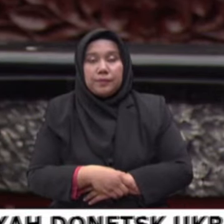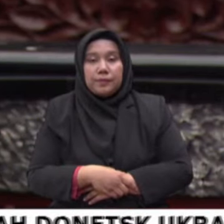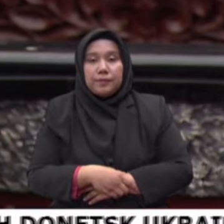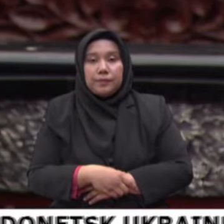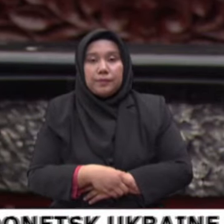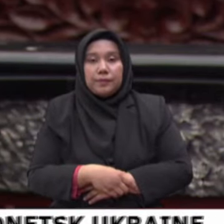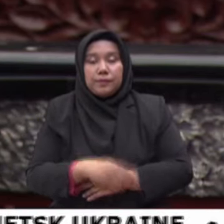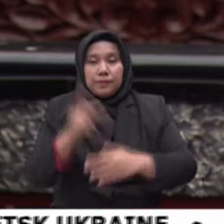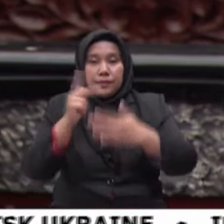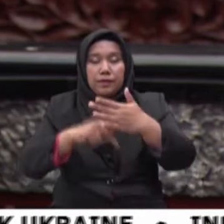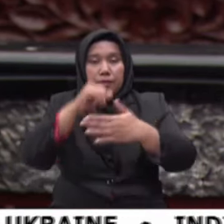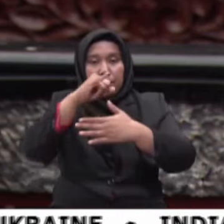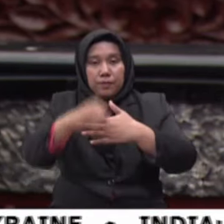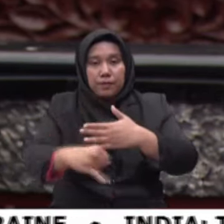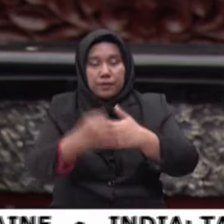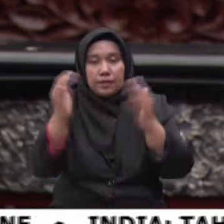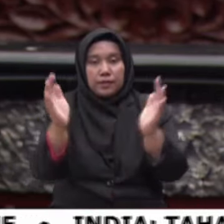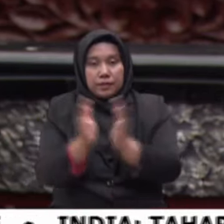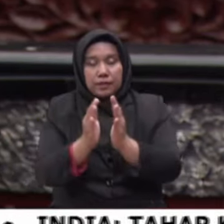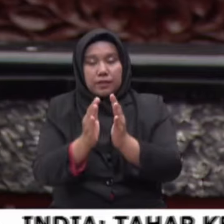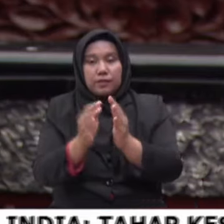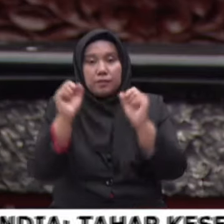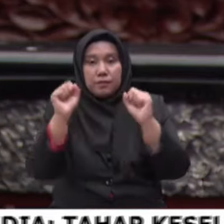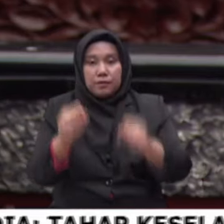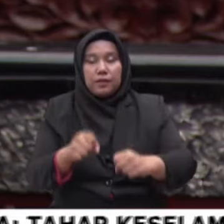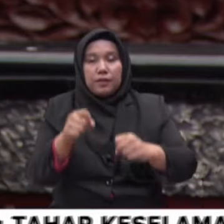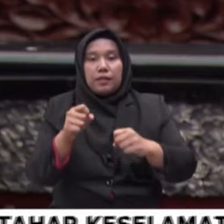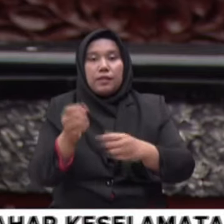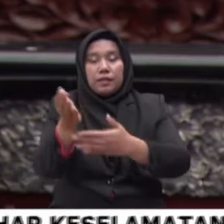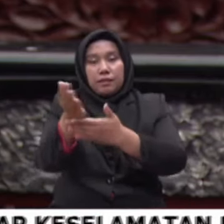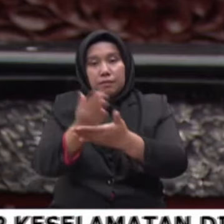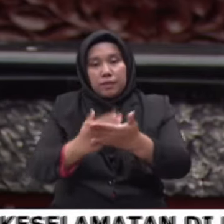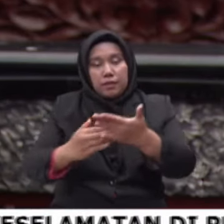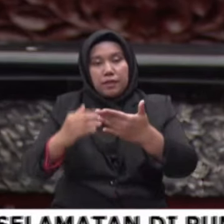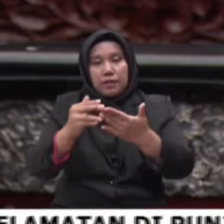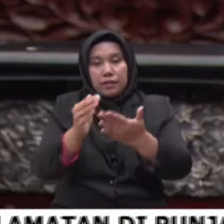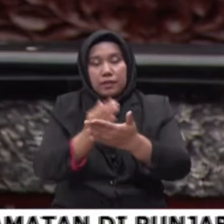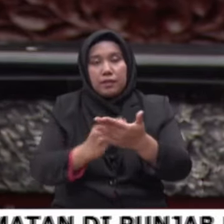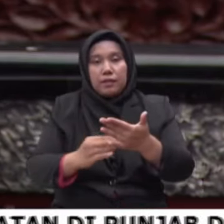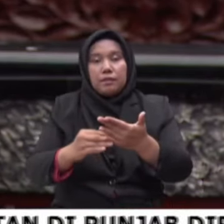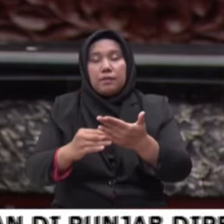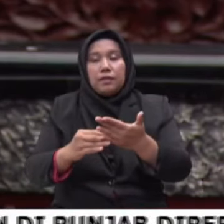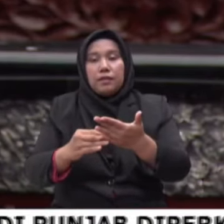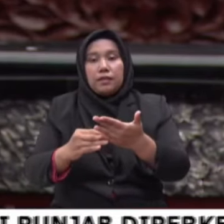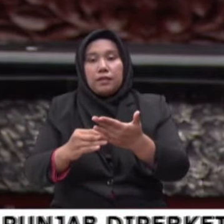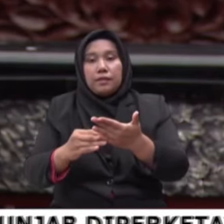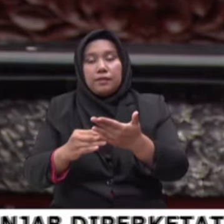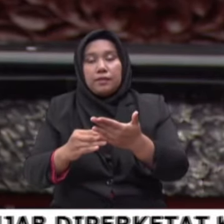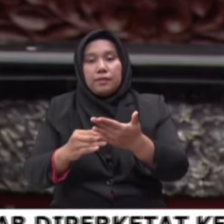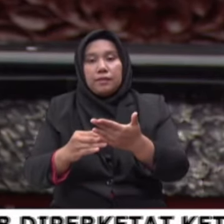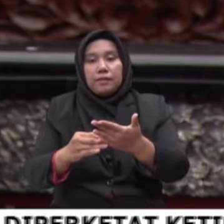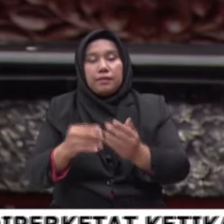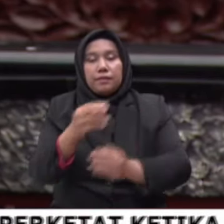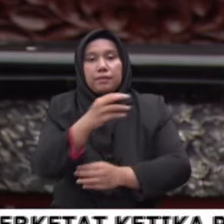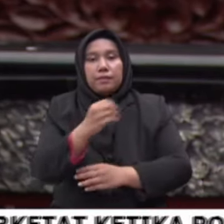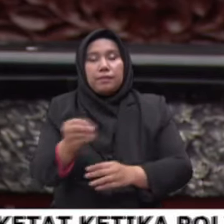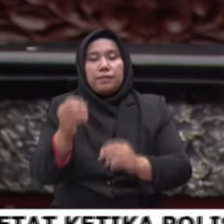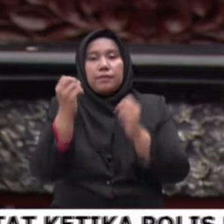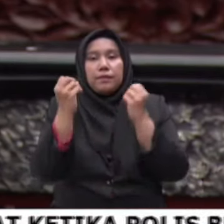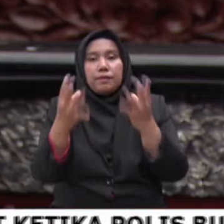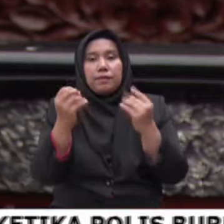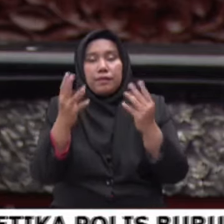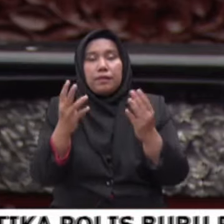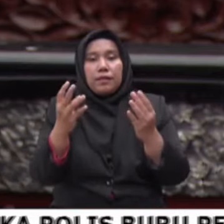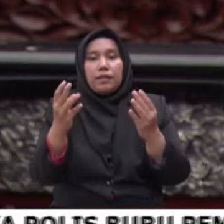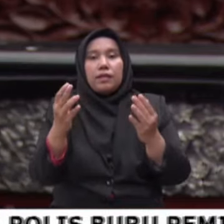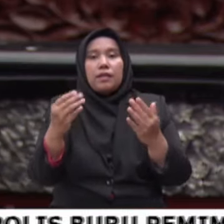Projek-projek kecil ini boleh kita bahagikan kepada beberapa sektor untuk diberikan perhatian dan kebanyakannya berada di